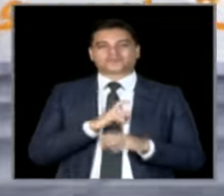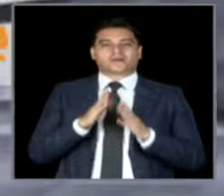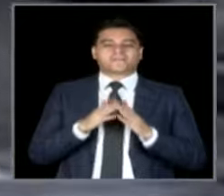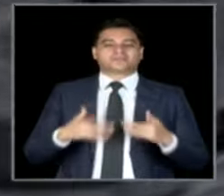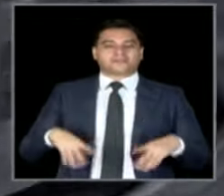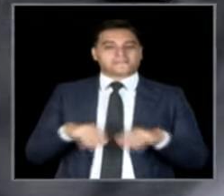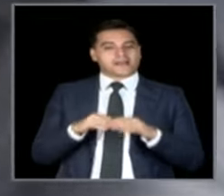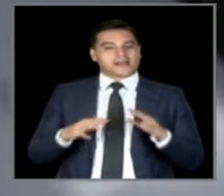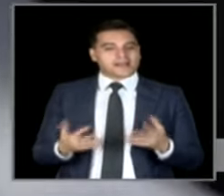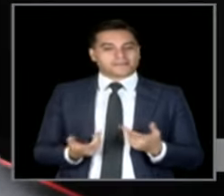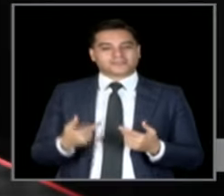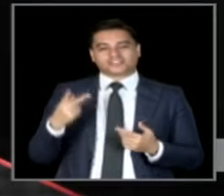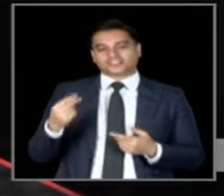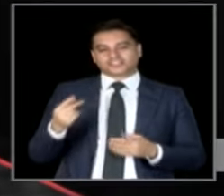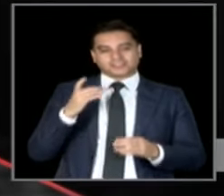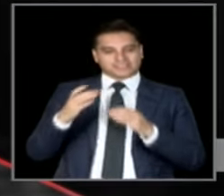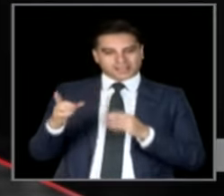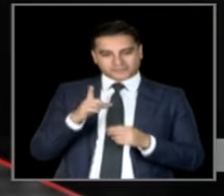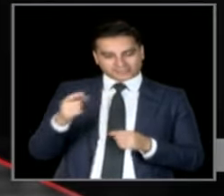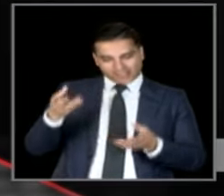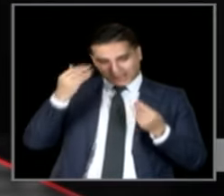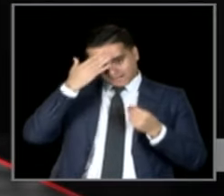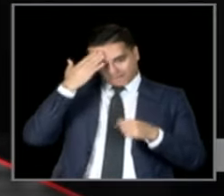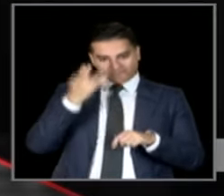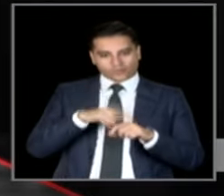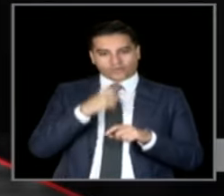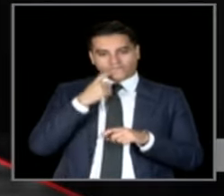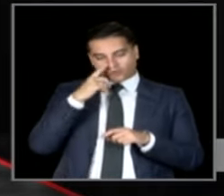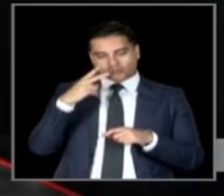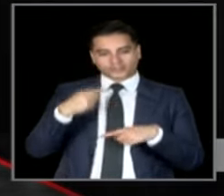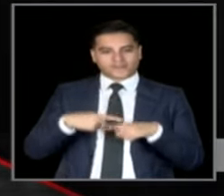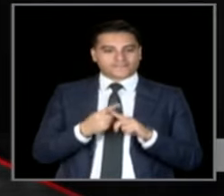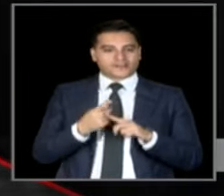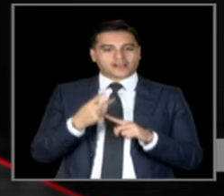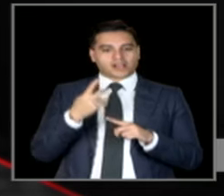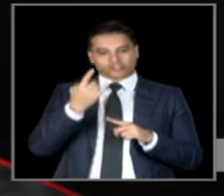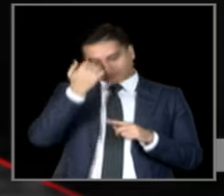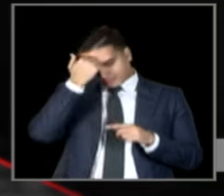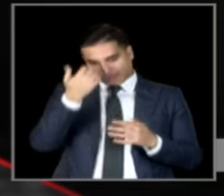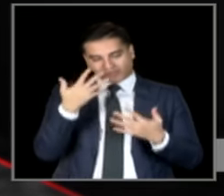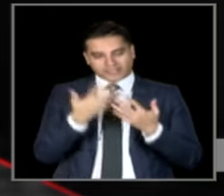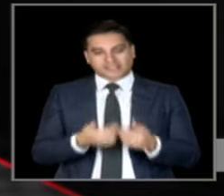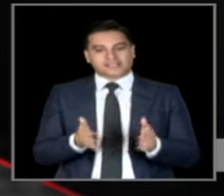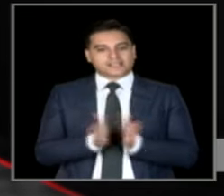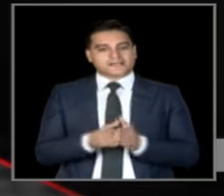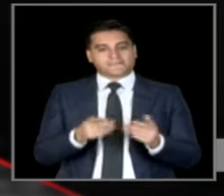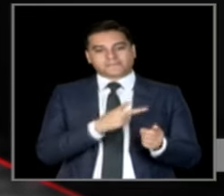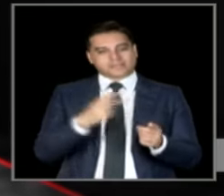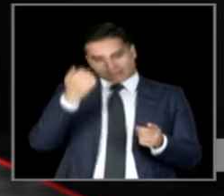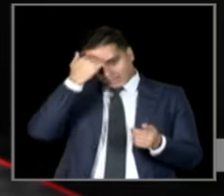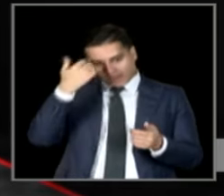وبكده طلاب مصر جمعوا 20 نقطة في فقرة المعرفة والفنون، وكل نقطة ب10,000 جنيه بما